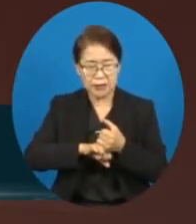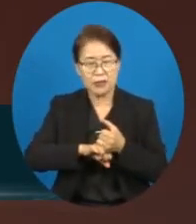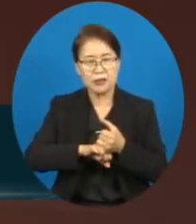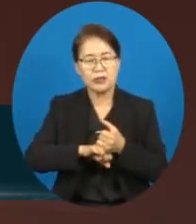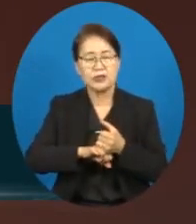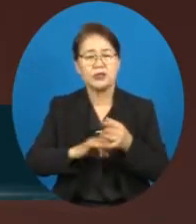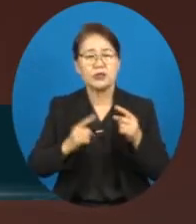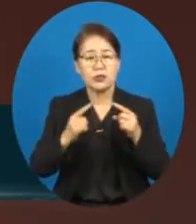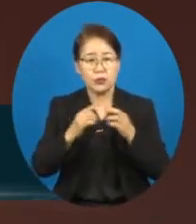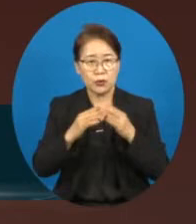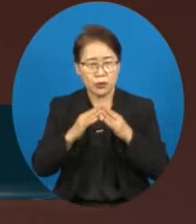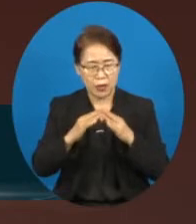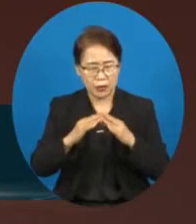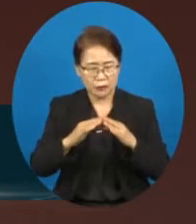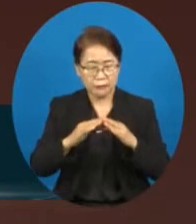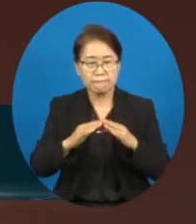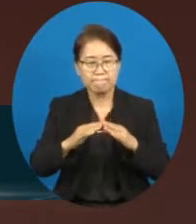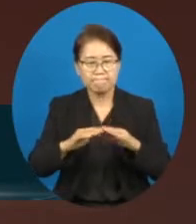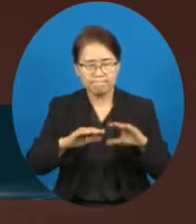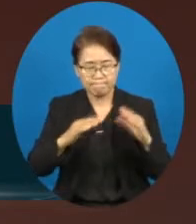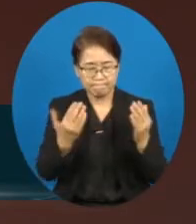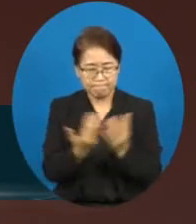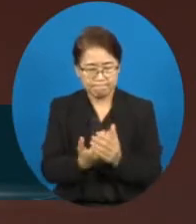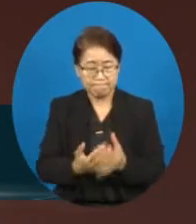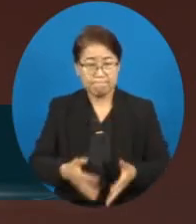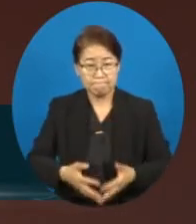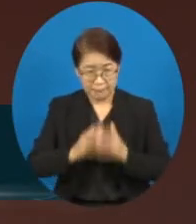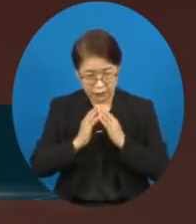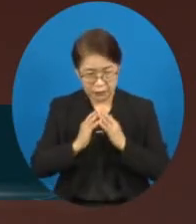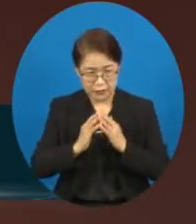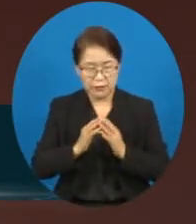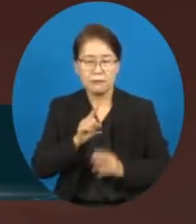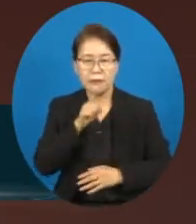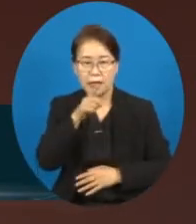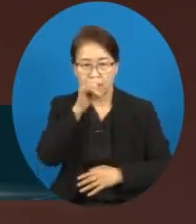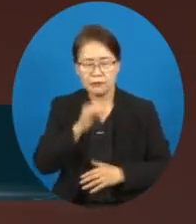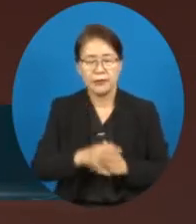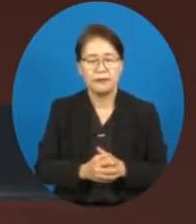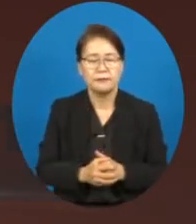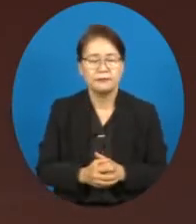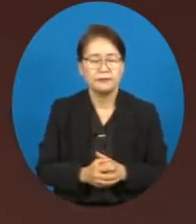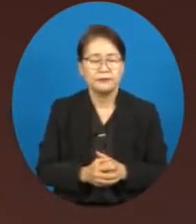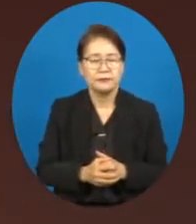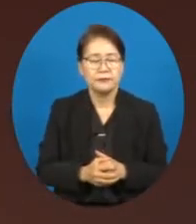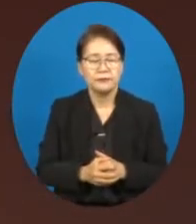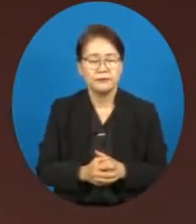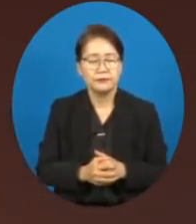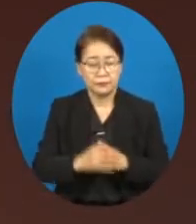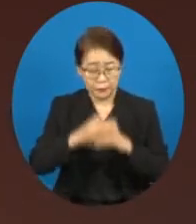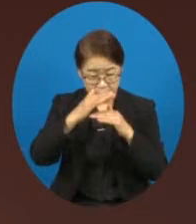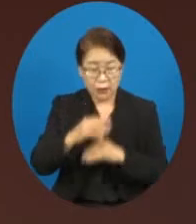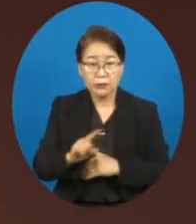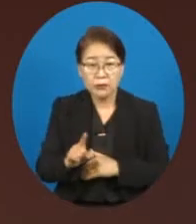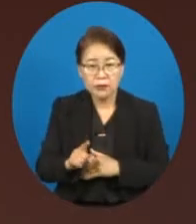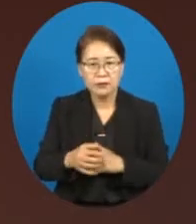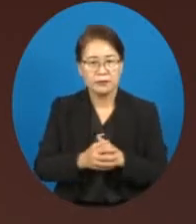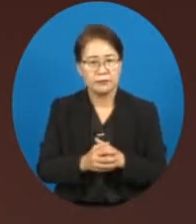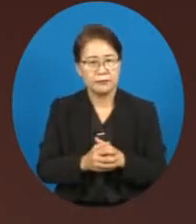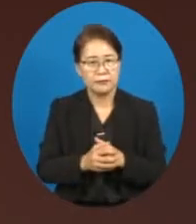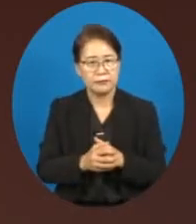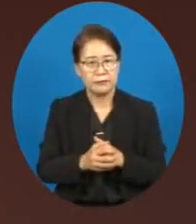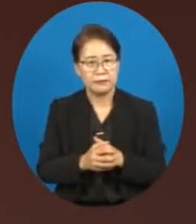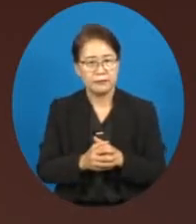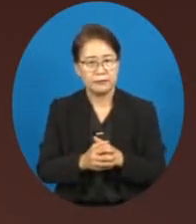성전 건축이 완성될 것이라고 말씀하고 있어요. 이렇게 말씀하신 것은 이제 성전